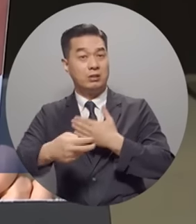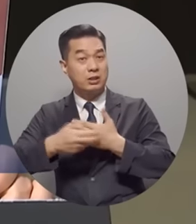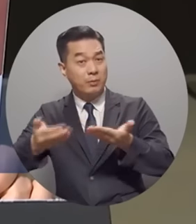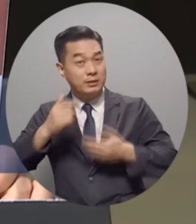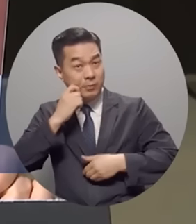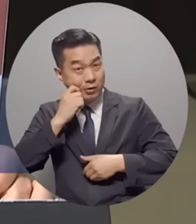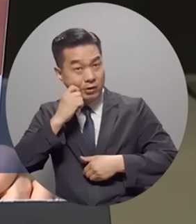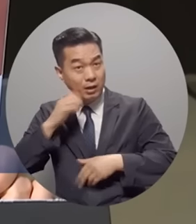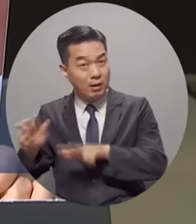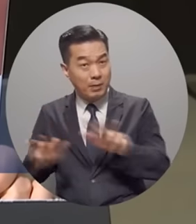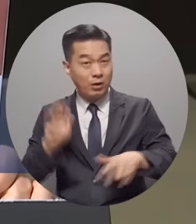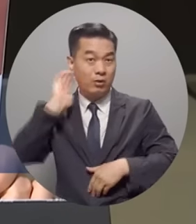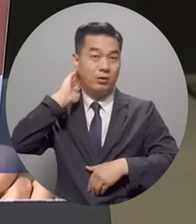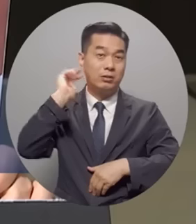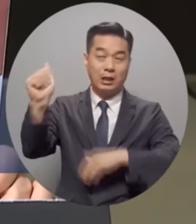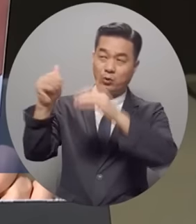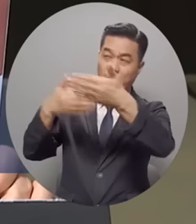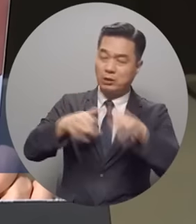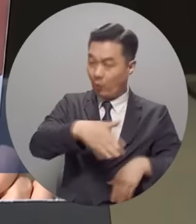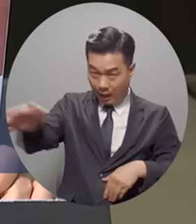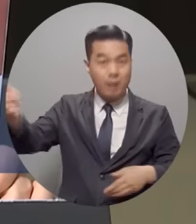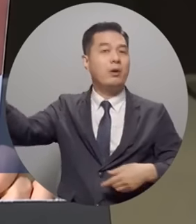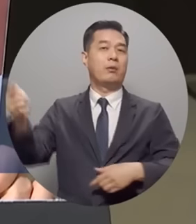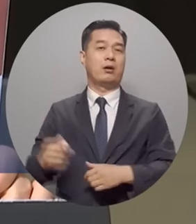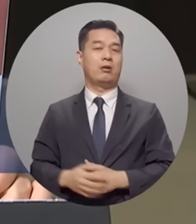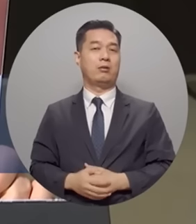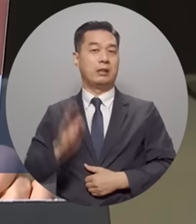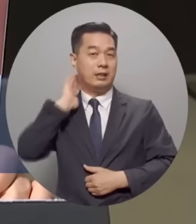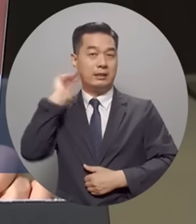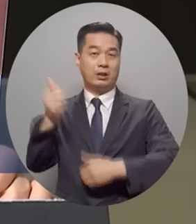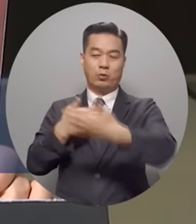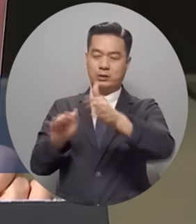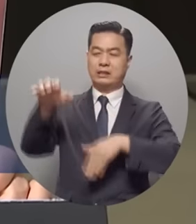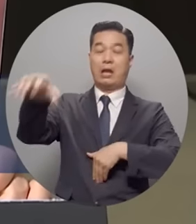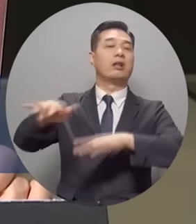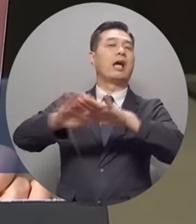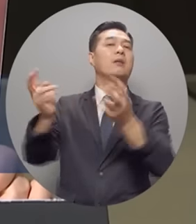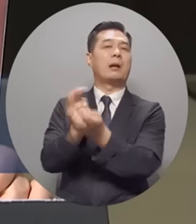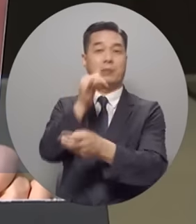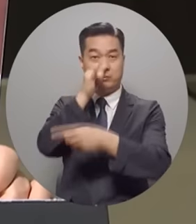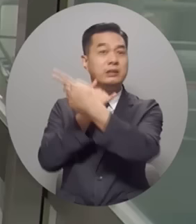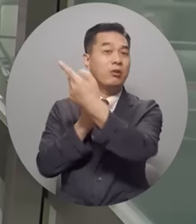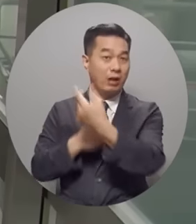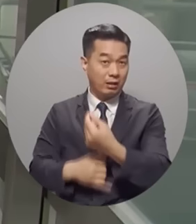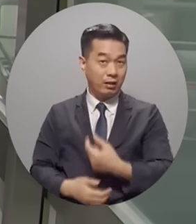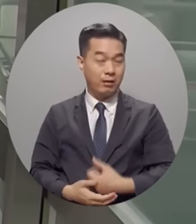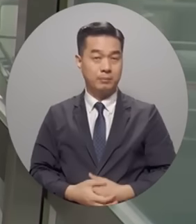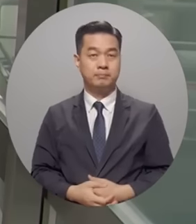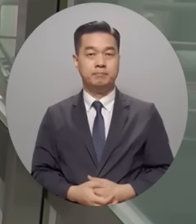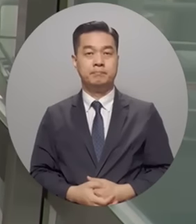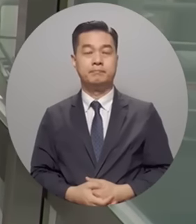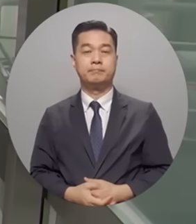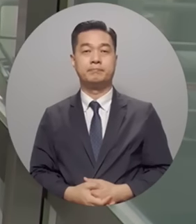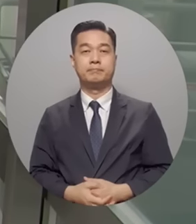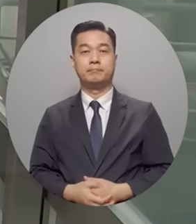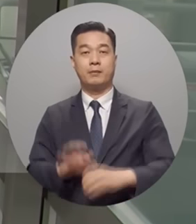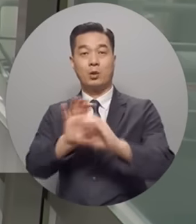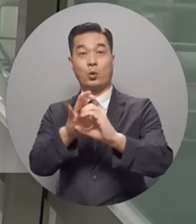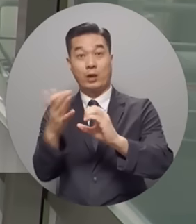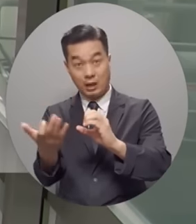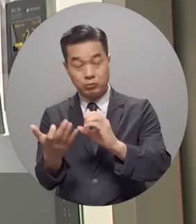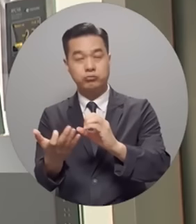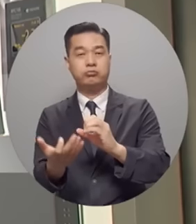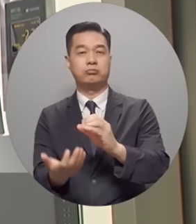바로 대통령실로 가십시오. 대통령실에는 해결책이 있나 봅니다. 코로나19 확산으로